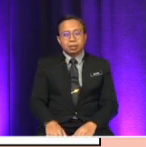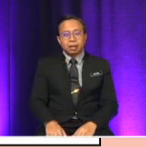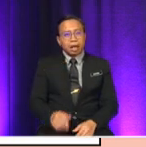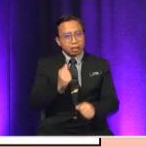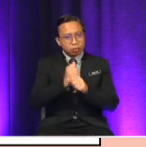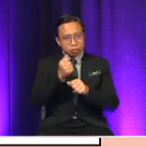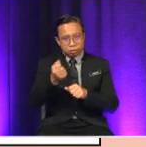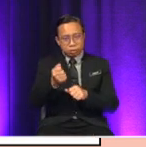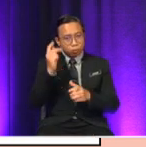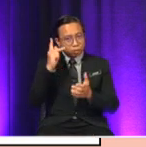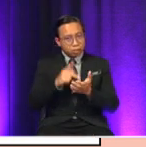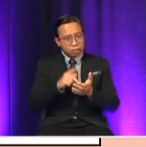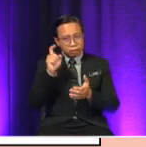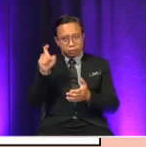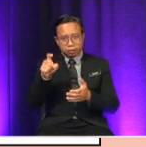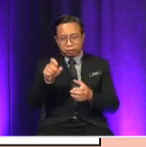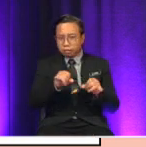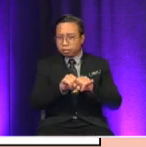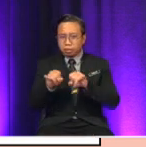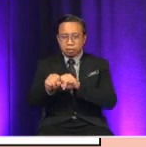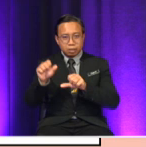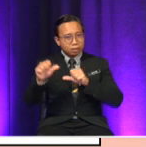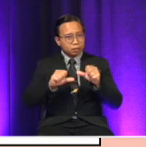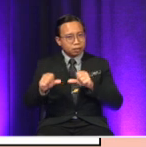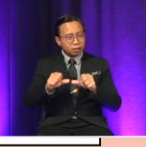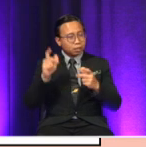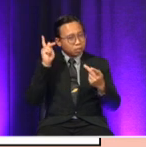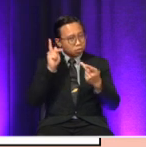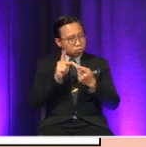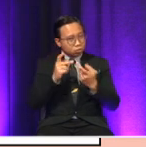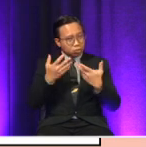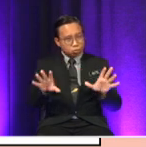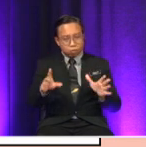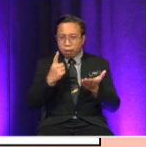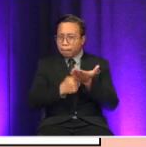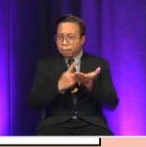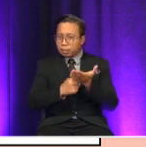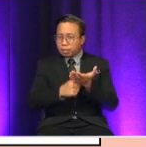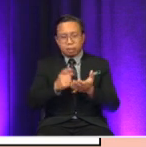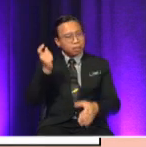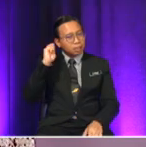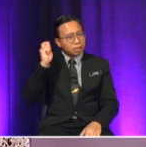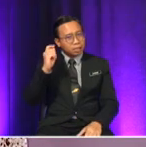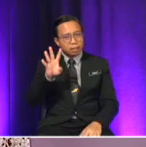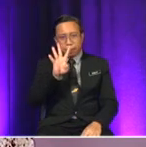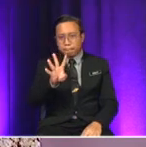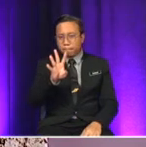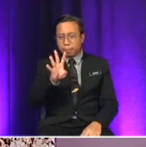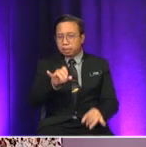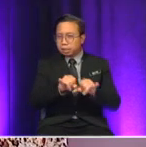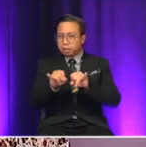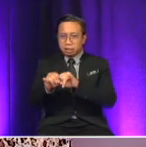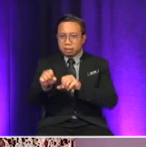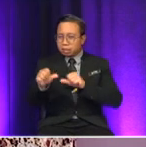kamu ialah mengenal pasti jenis aktiviti yang sesuai. Dan kita telah pun bincang sebentar tadi, ada empat jenis